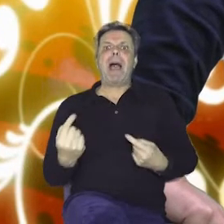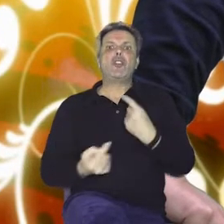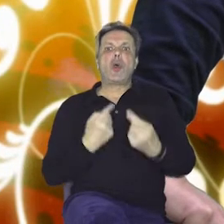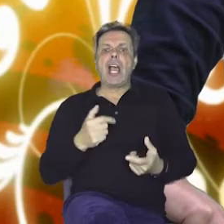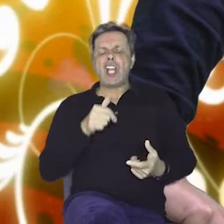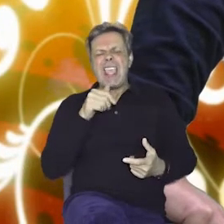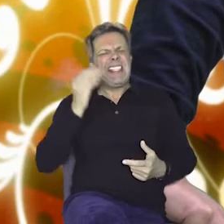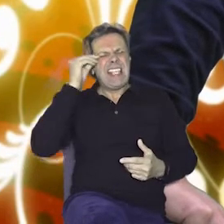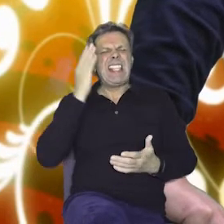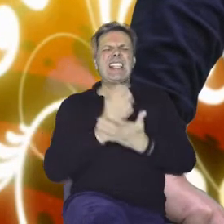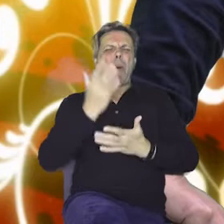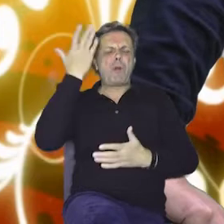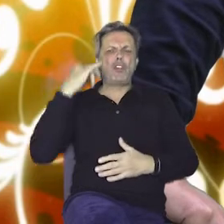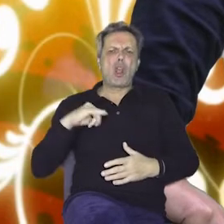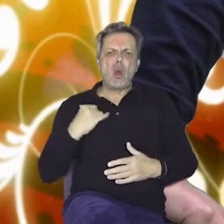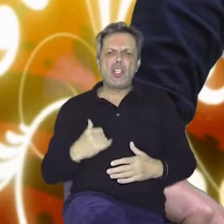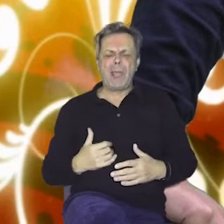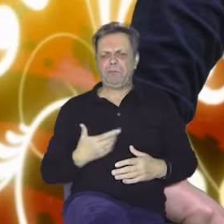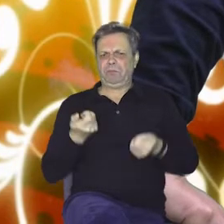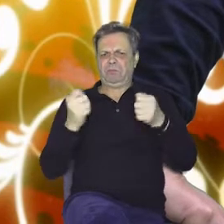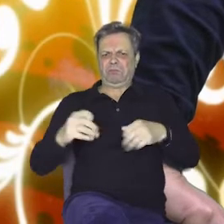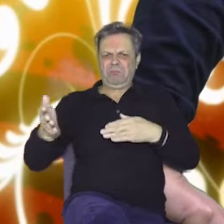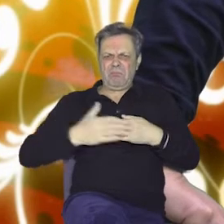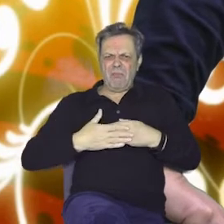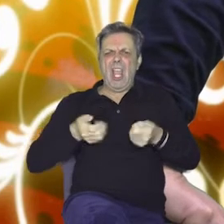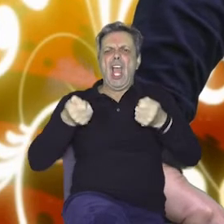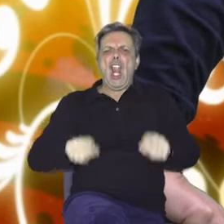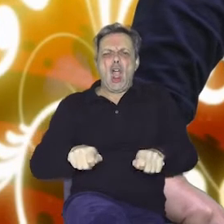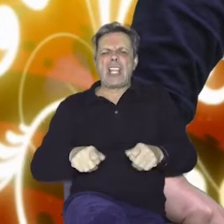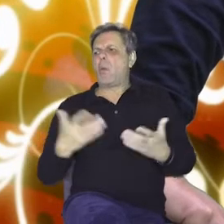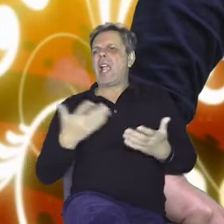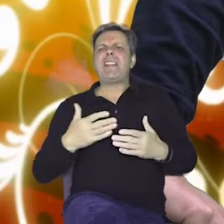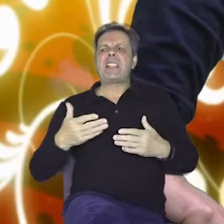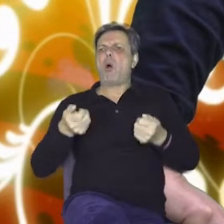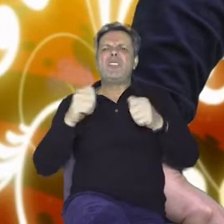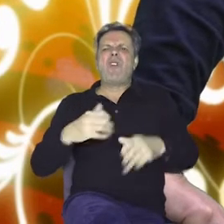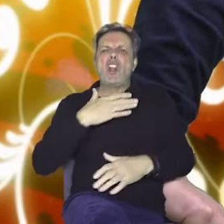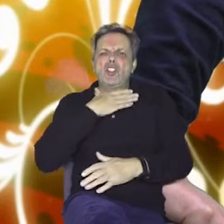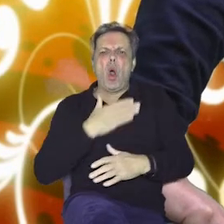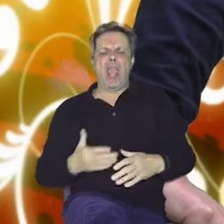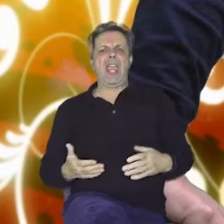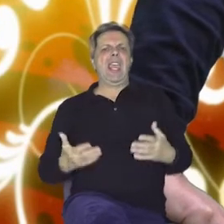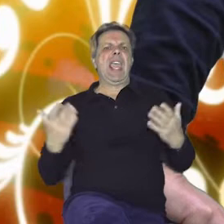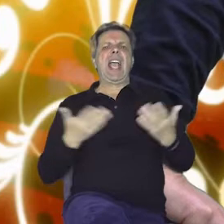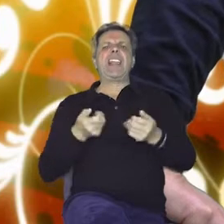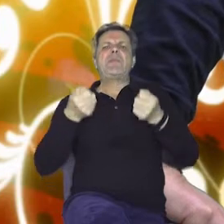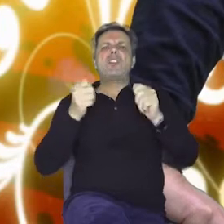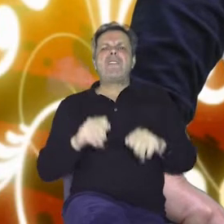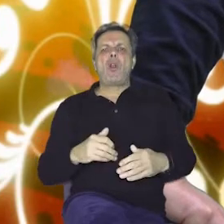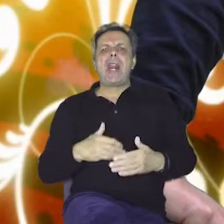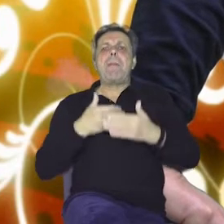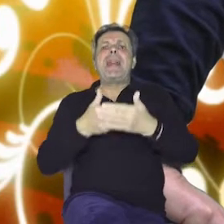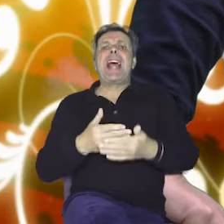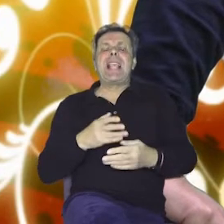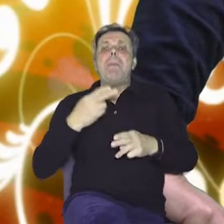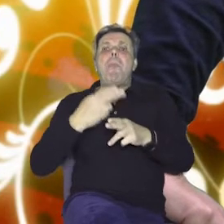se samo prošle godine onog lockdowna kad smo zatvorili škole, kad smo zatvorili prilaze bolnicama,